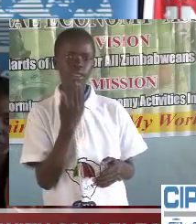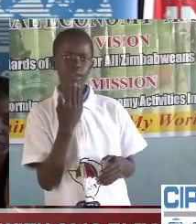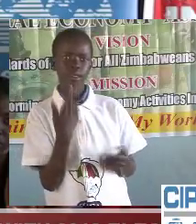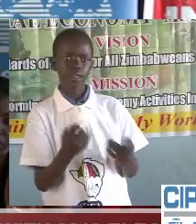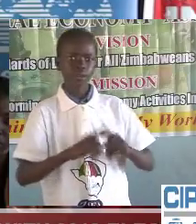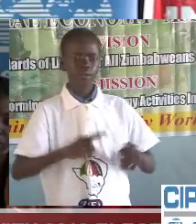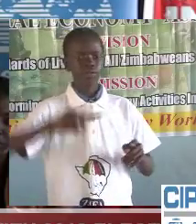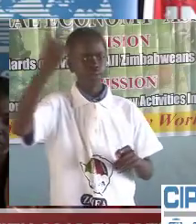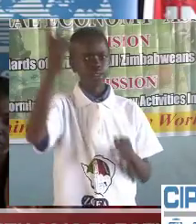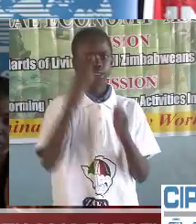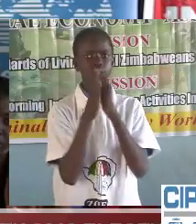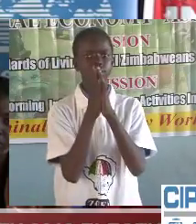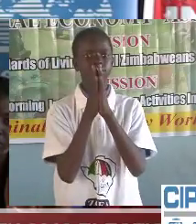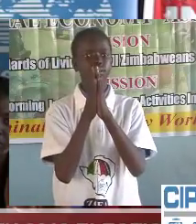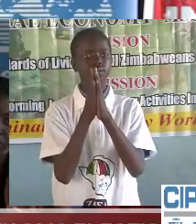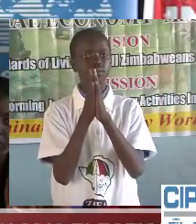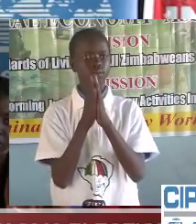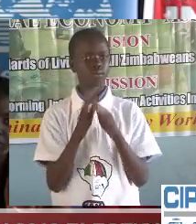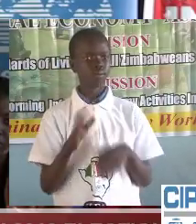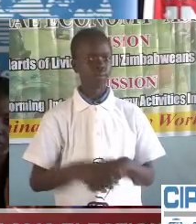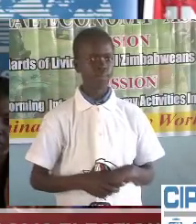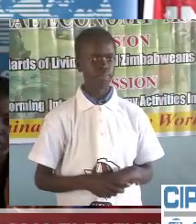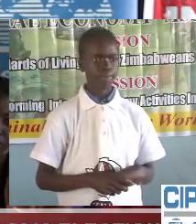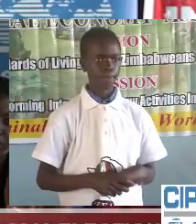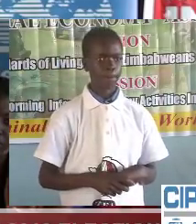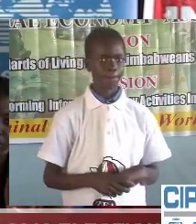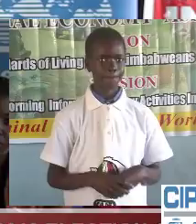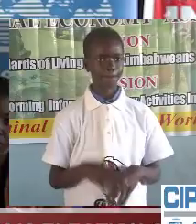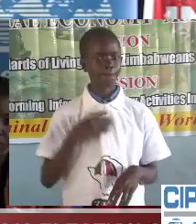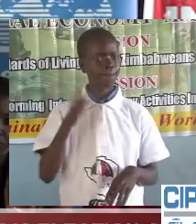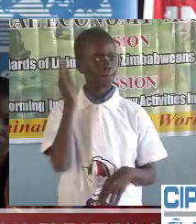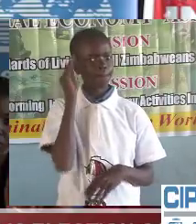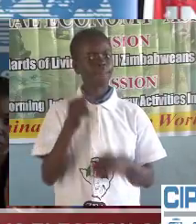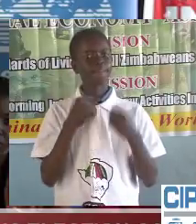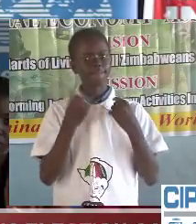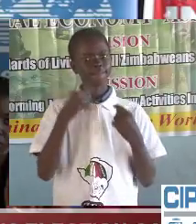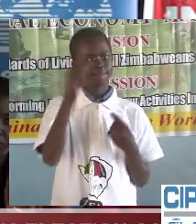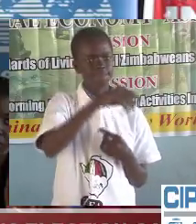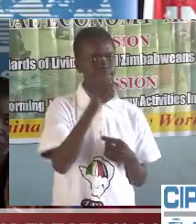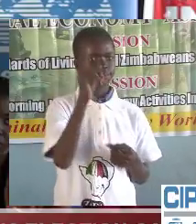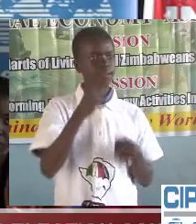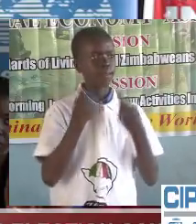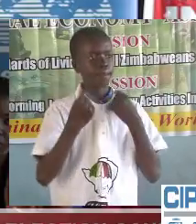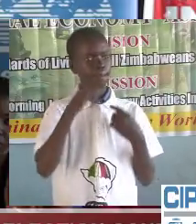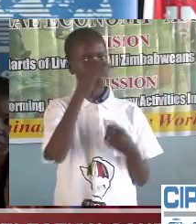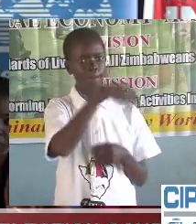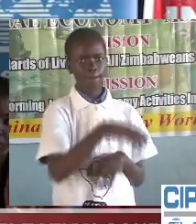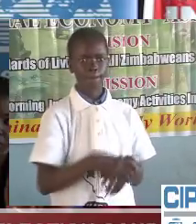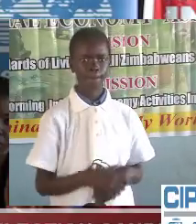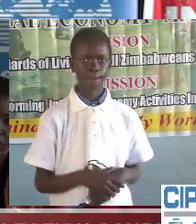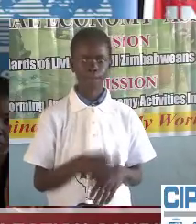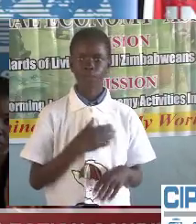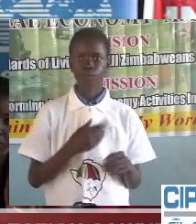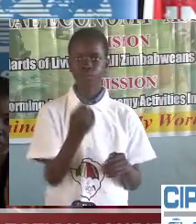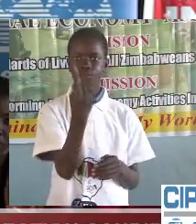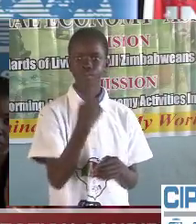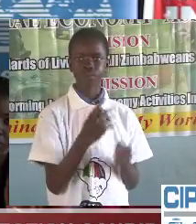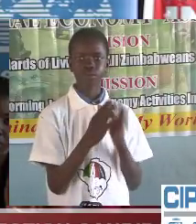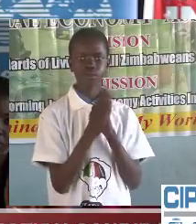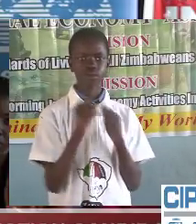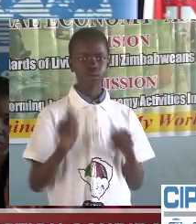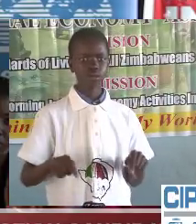tinotanga nemunamato. Ndichakumbira tanzwa pana pastor vari muno vauye vatinamatire.